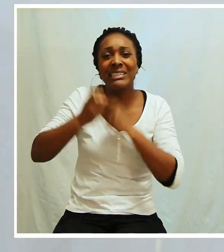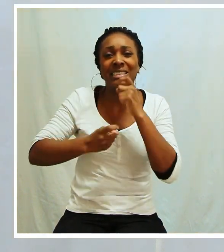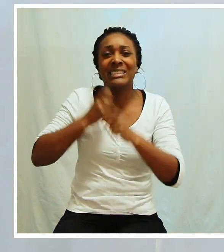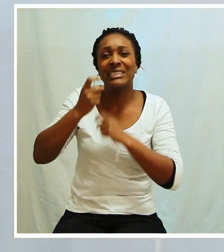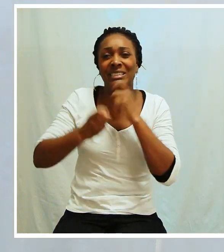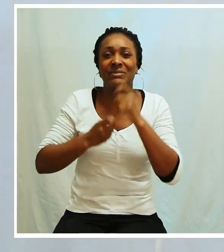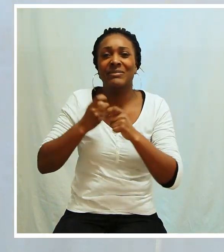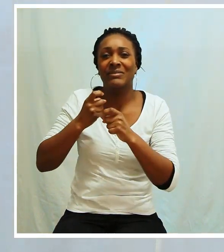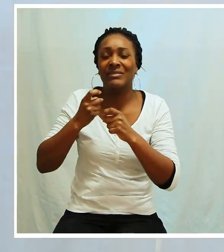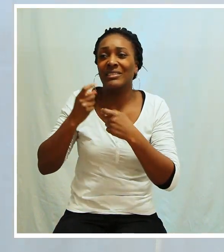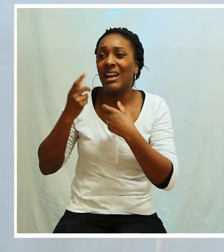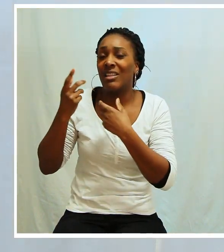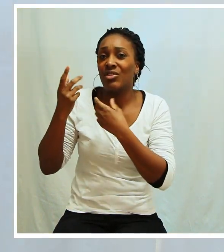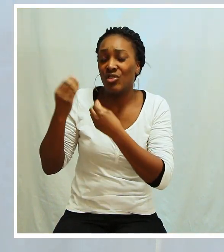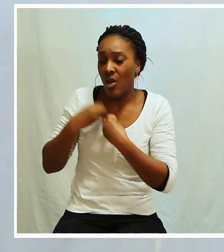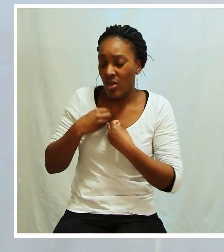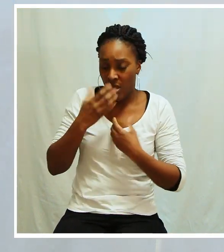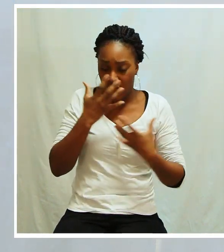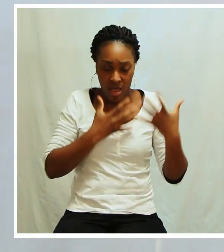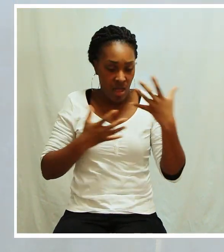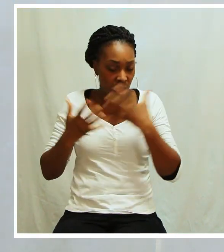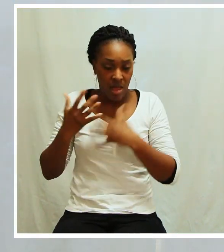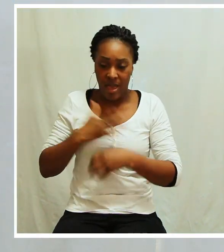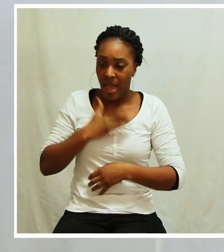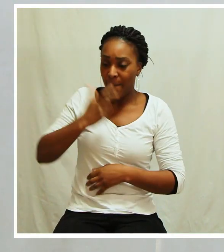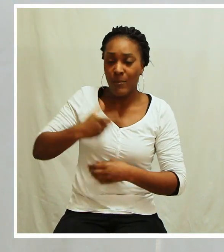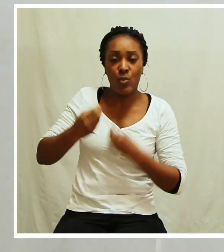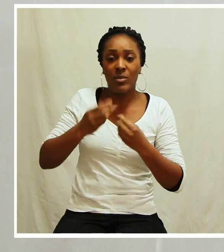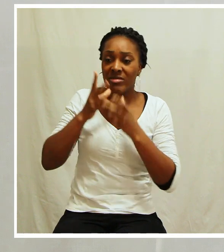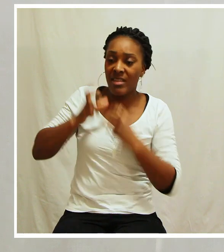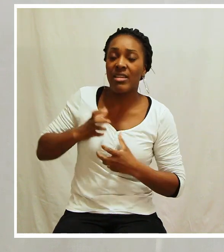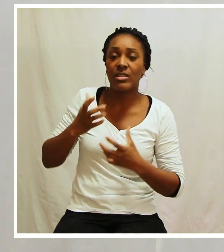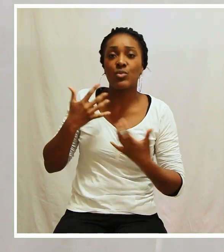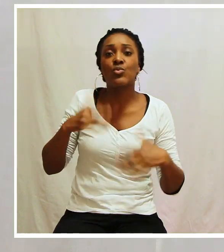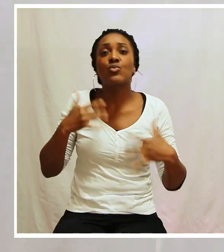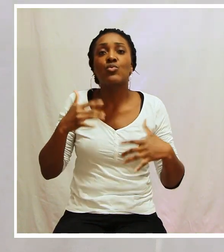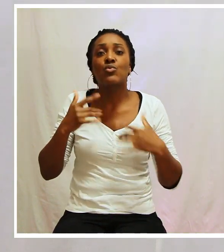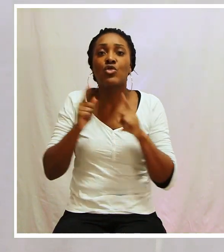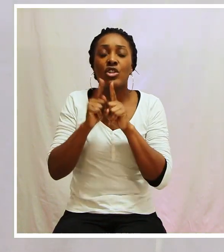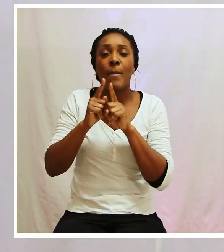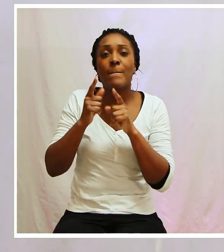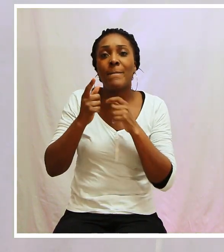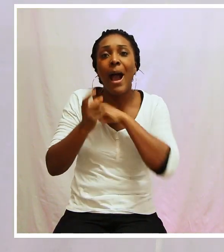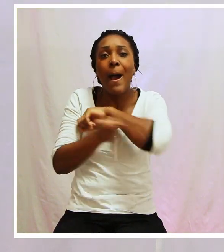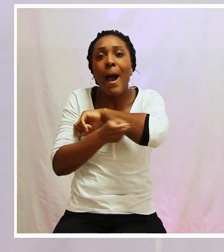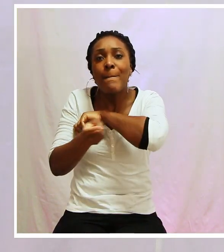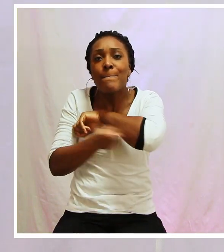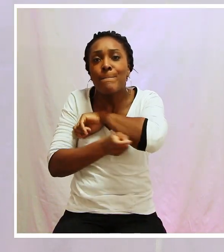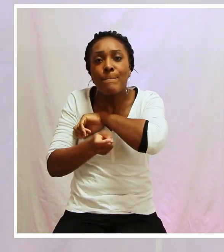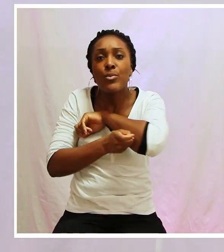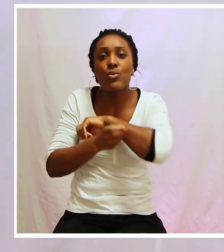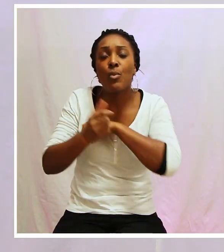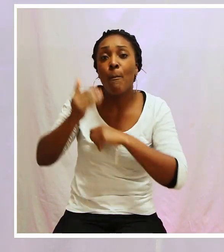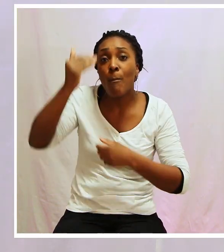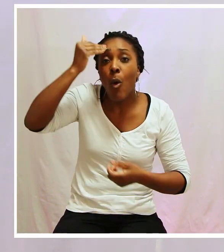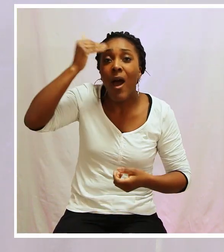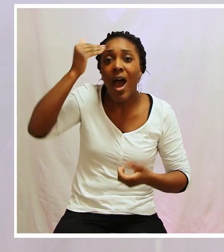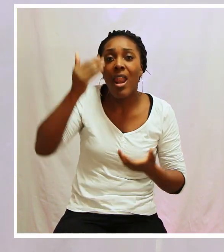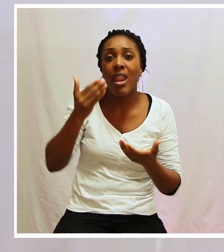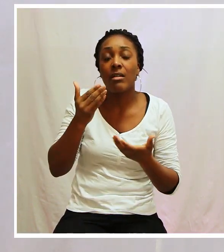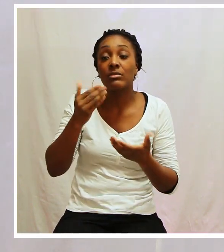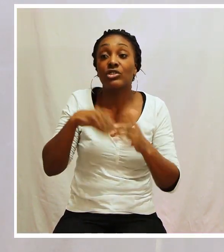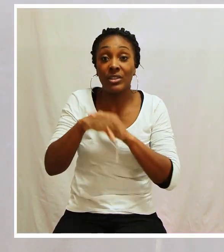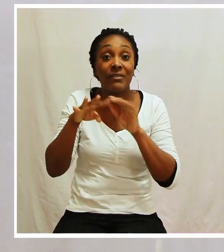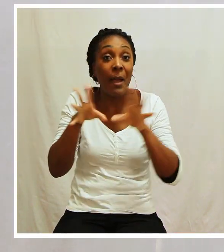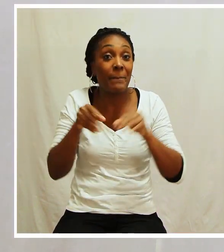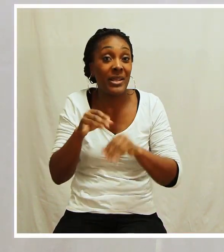qui influencent l'autre dans ses sentiments d'être aimé ou détesté. On voit ça souvent dans les familles, et c'est peut-être ton cas dans ton